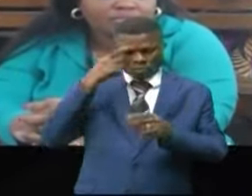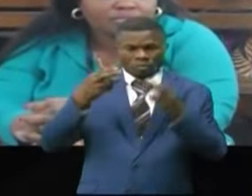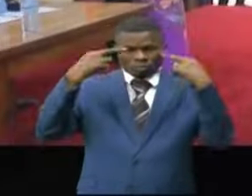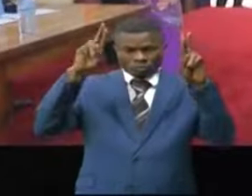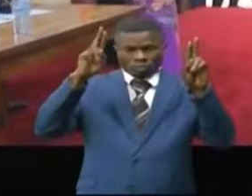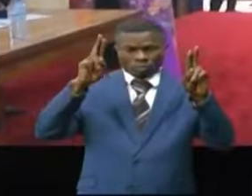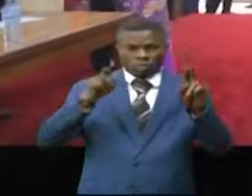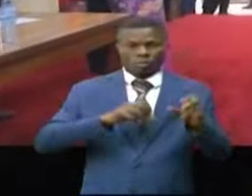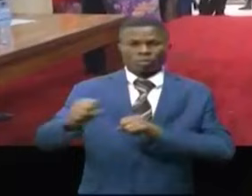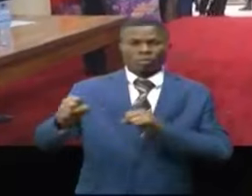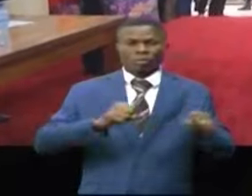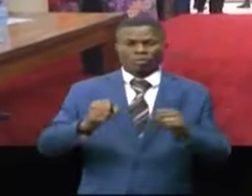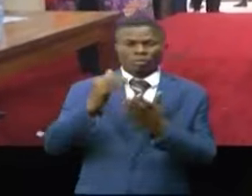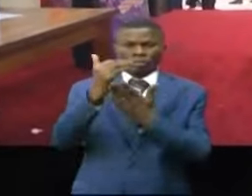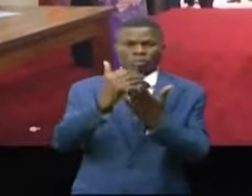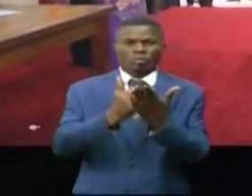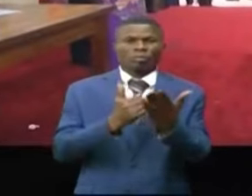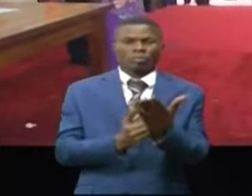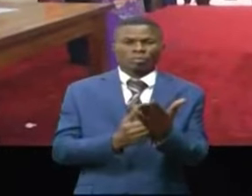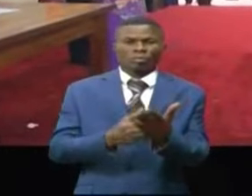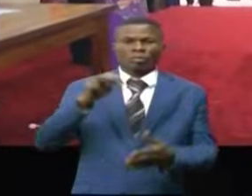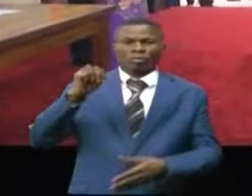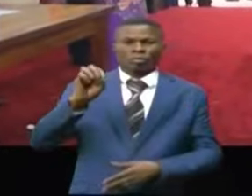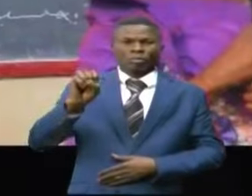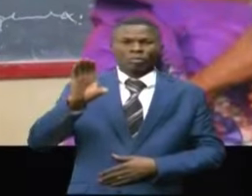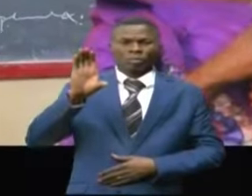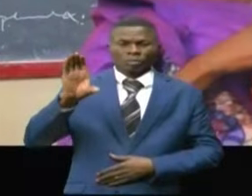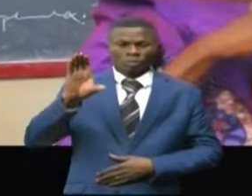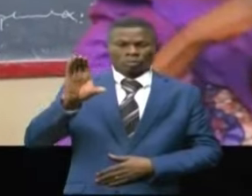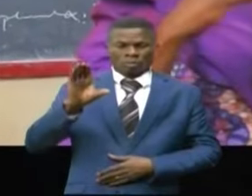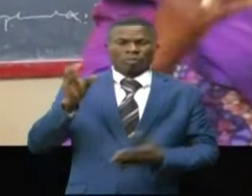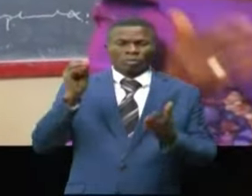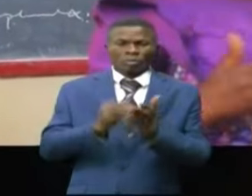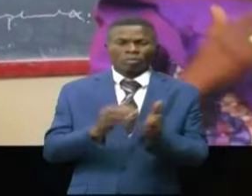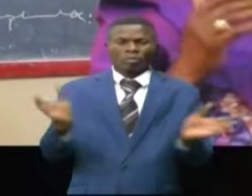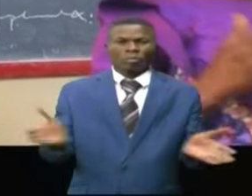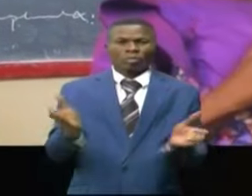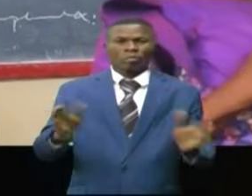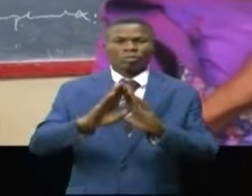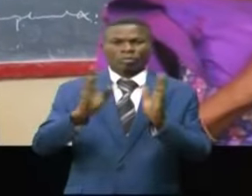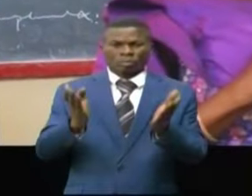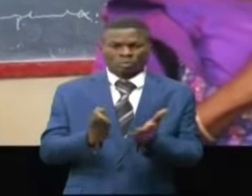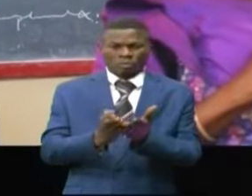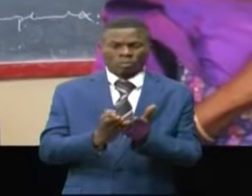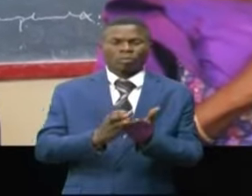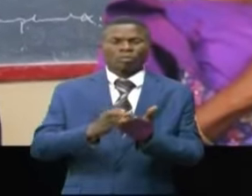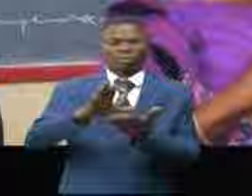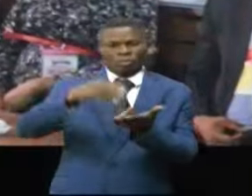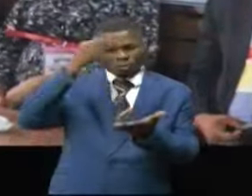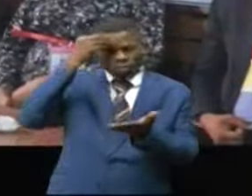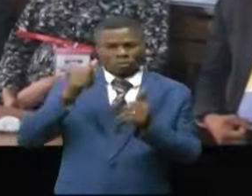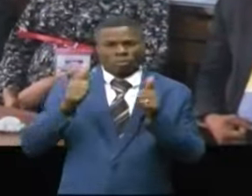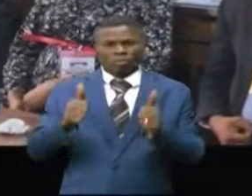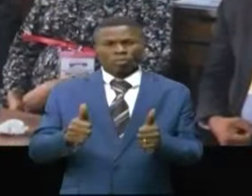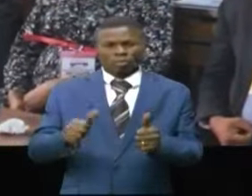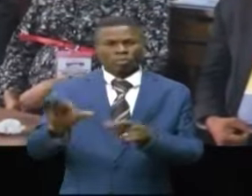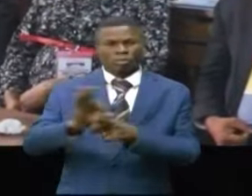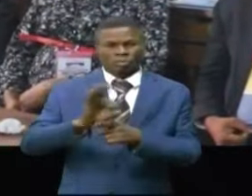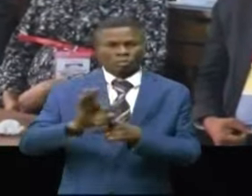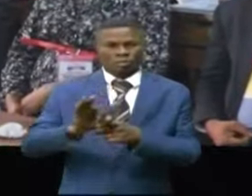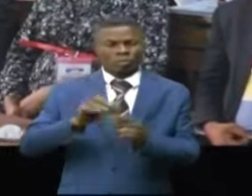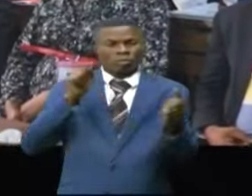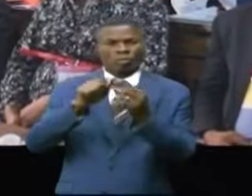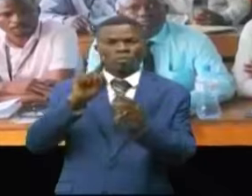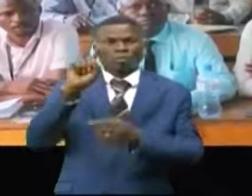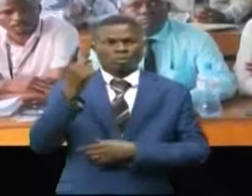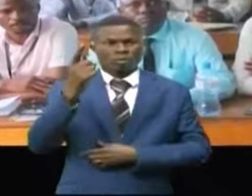au concours de recrutement. Marthe Odio-Nondé les ont ensuite exhortés à bien assimiler la formation, ceci dans le seul but